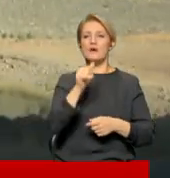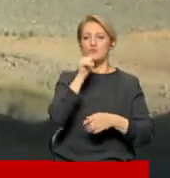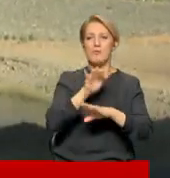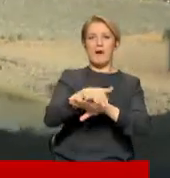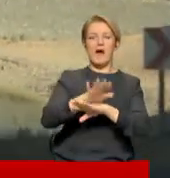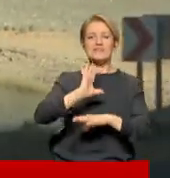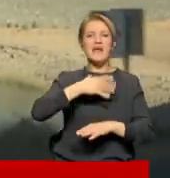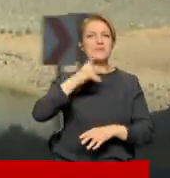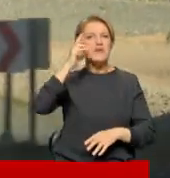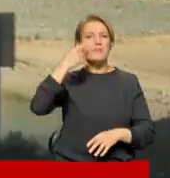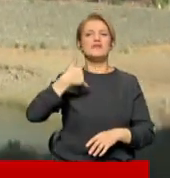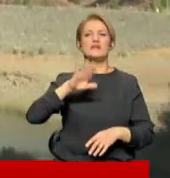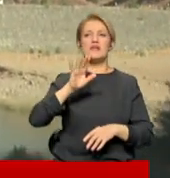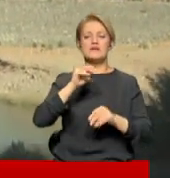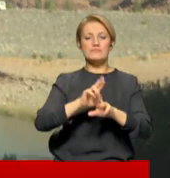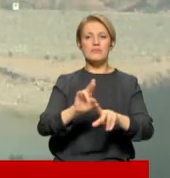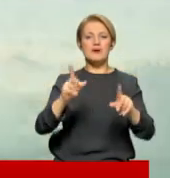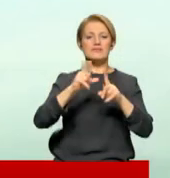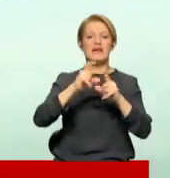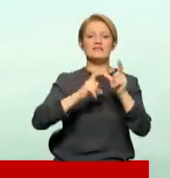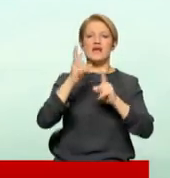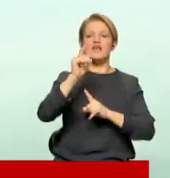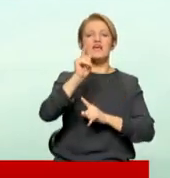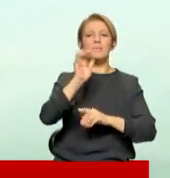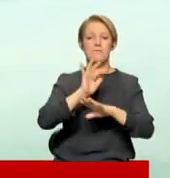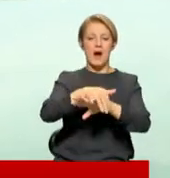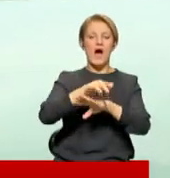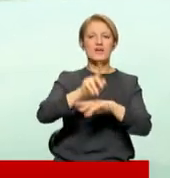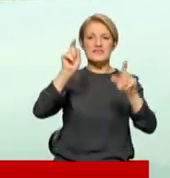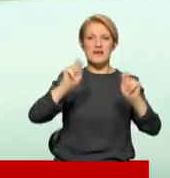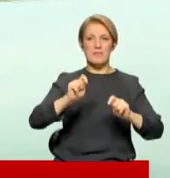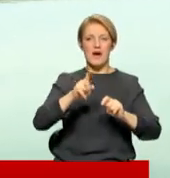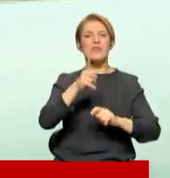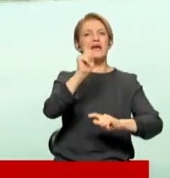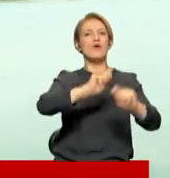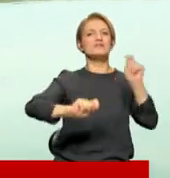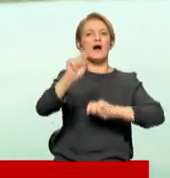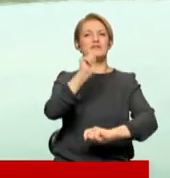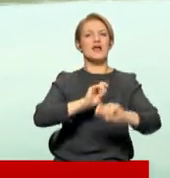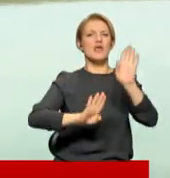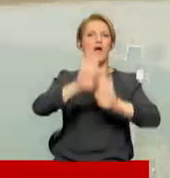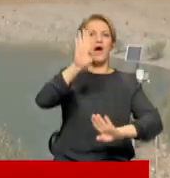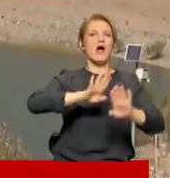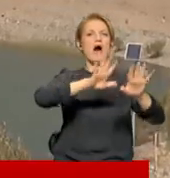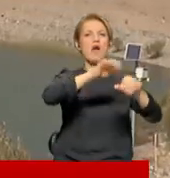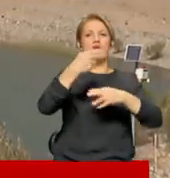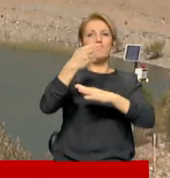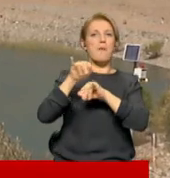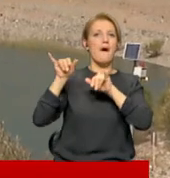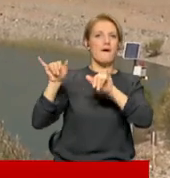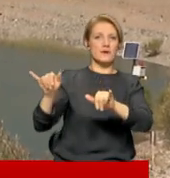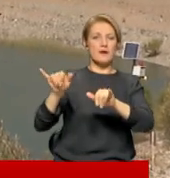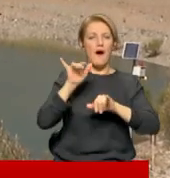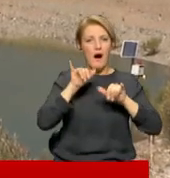sahibi ise yabancı değil çökmeler yaş DSİ barajını yapan ve üzerine bir de onarım ihalesini alan aynı şirket